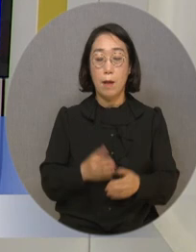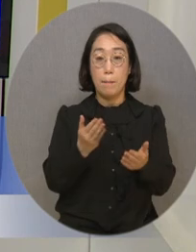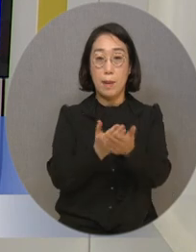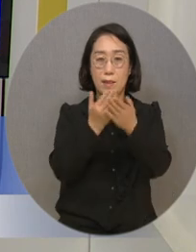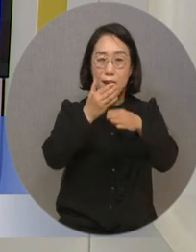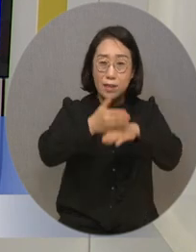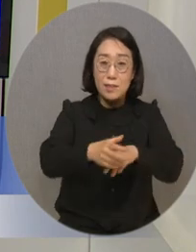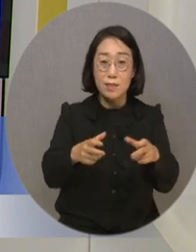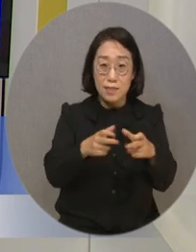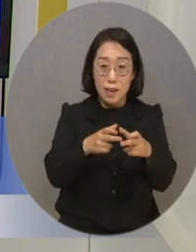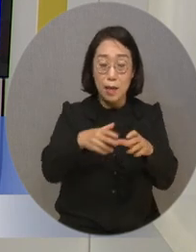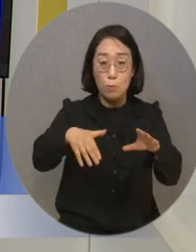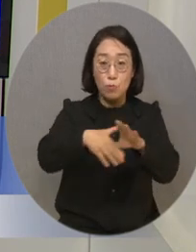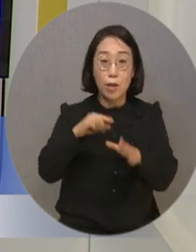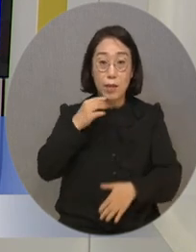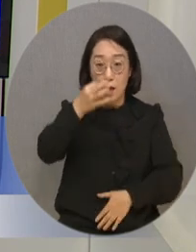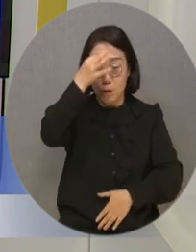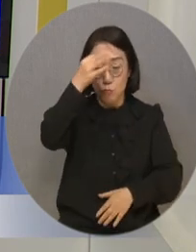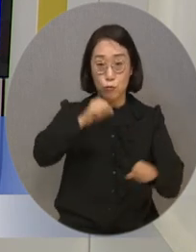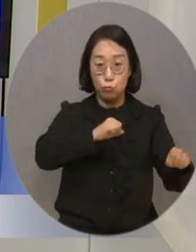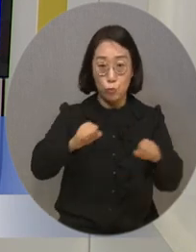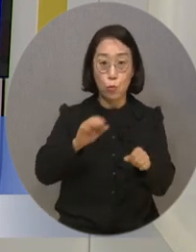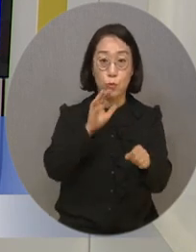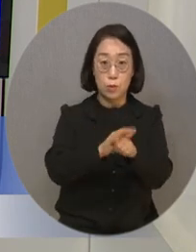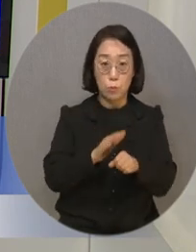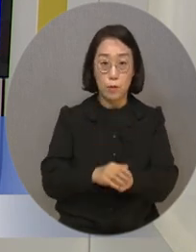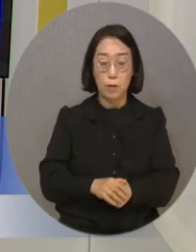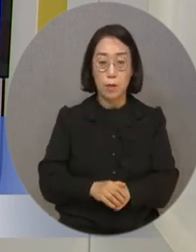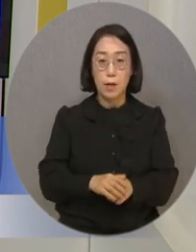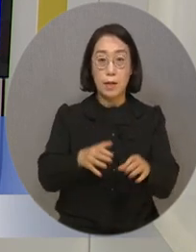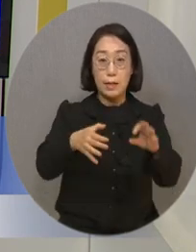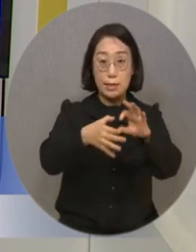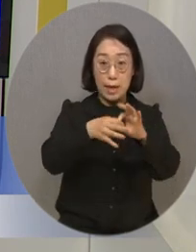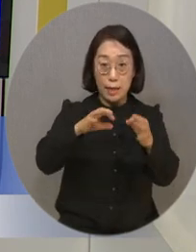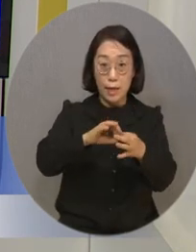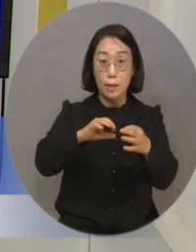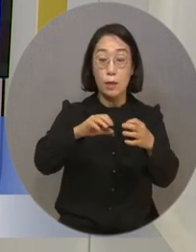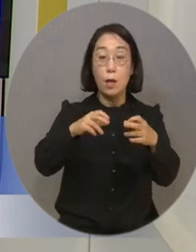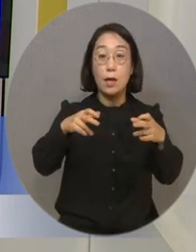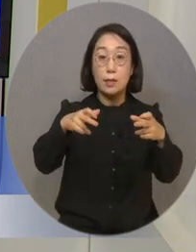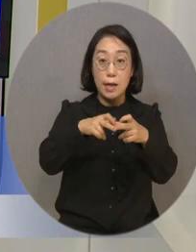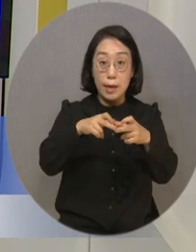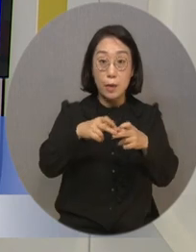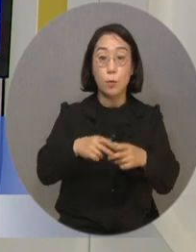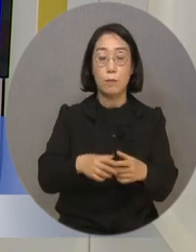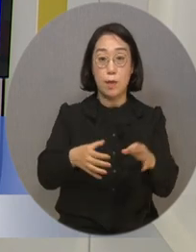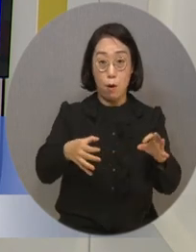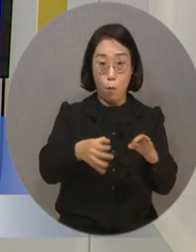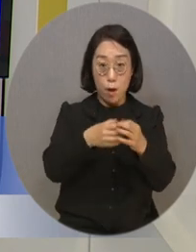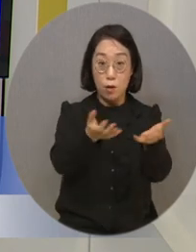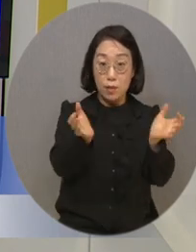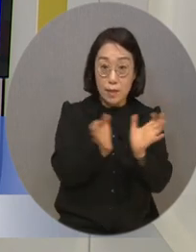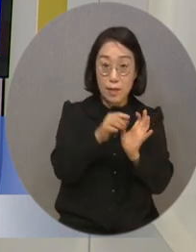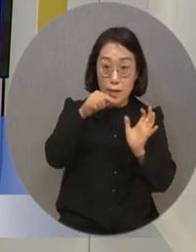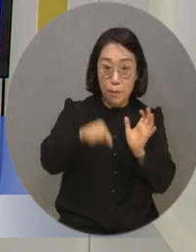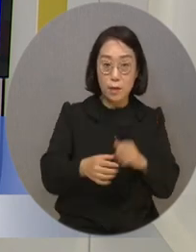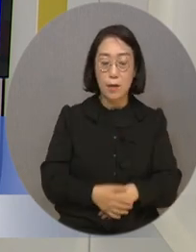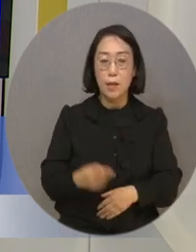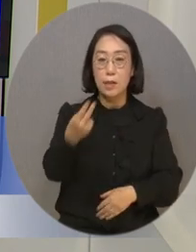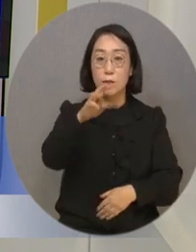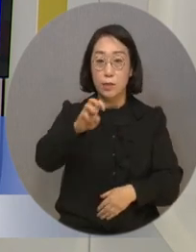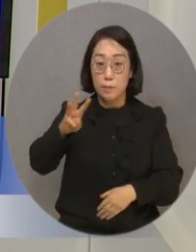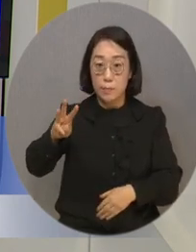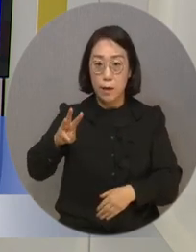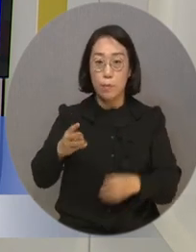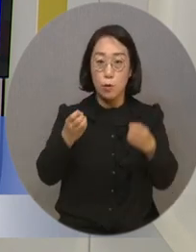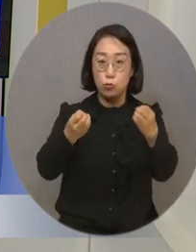발달장애인의 문화, 예술과 스포츠 활동을 지원하는 스페셜 올림픽 코리아가 2023 국제 스페셜 뮤직 앤 아트